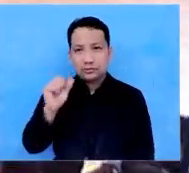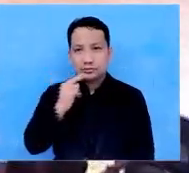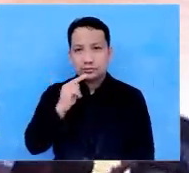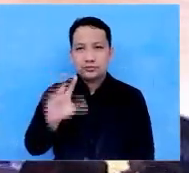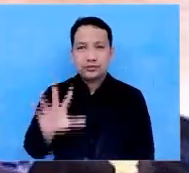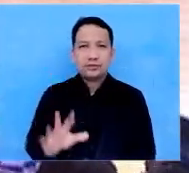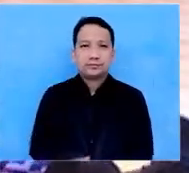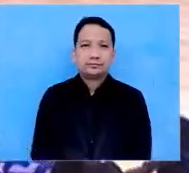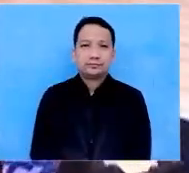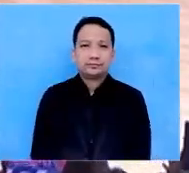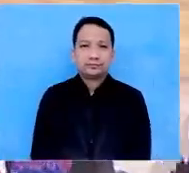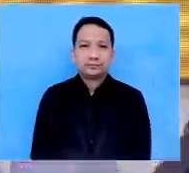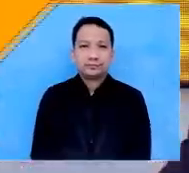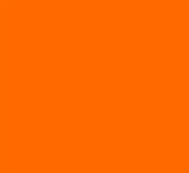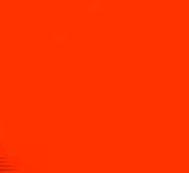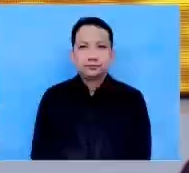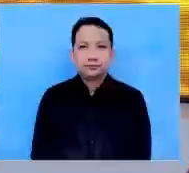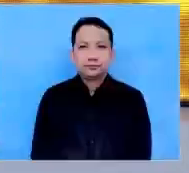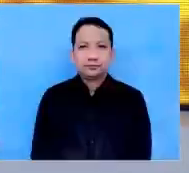News 5.